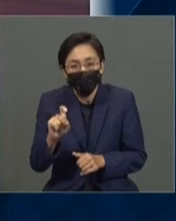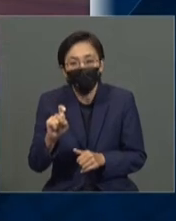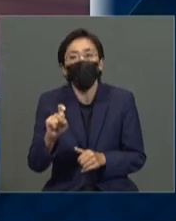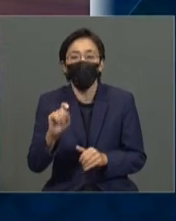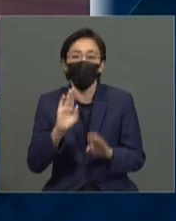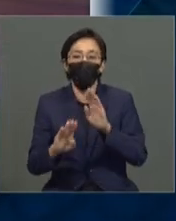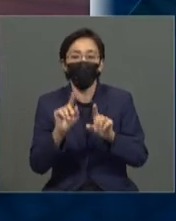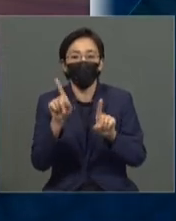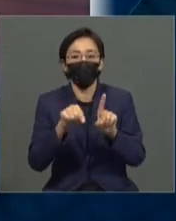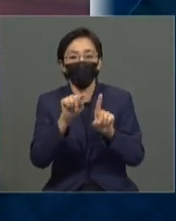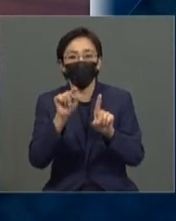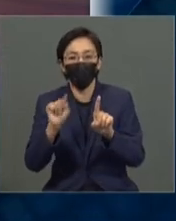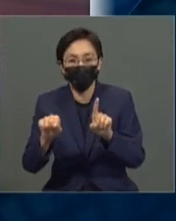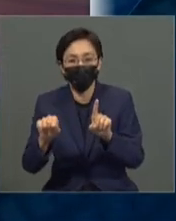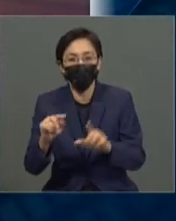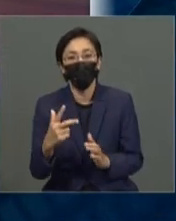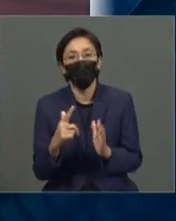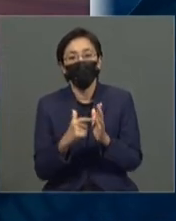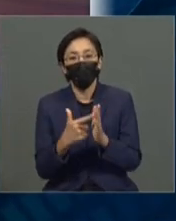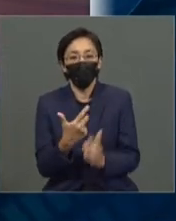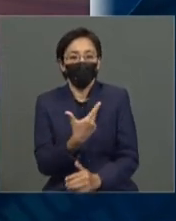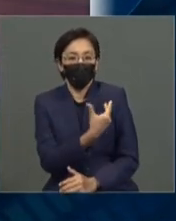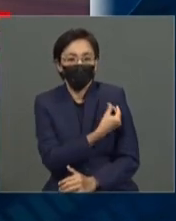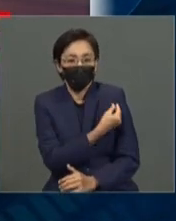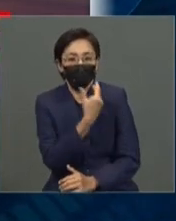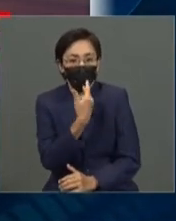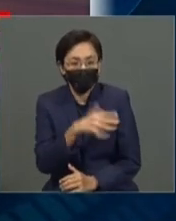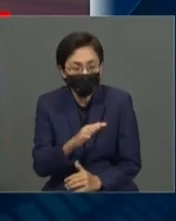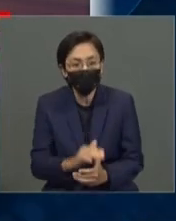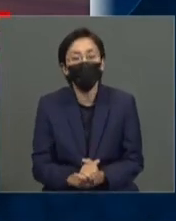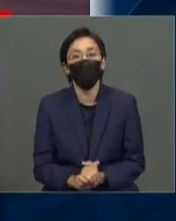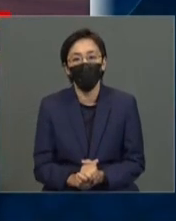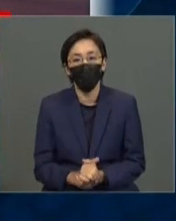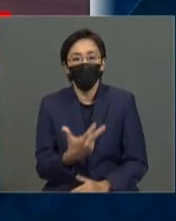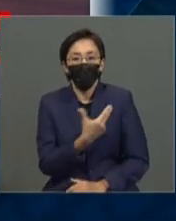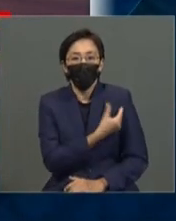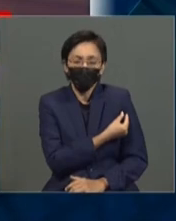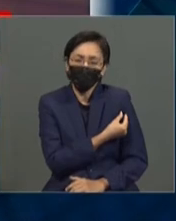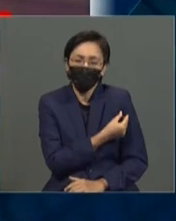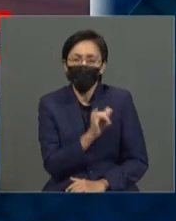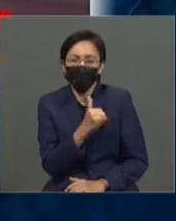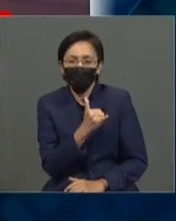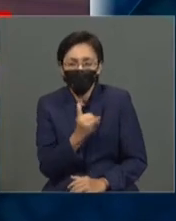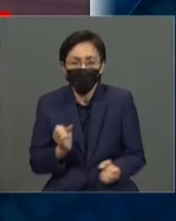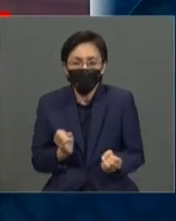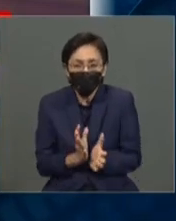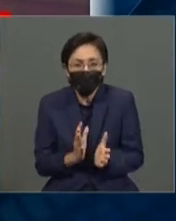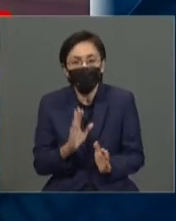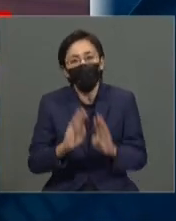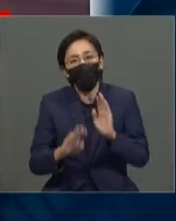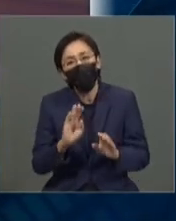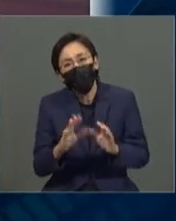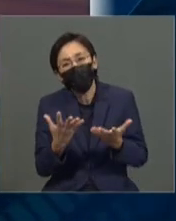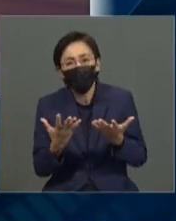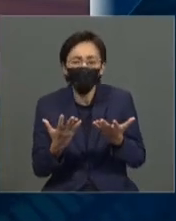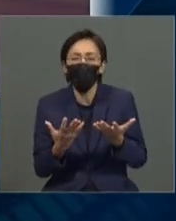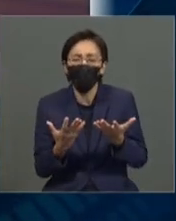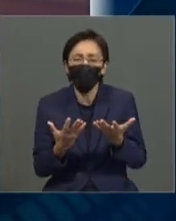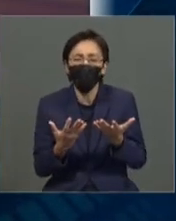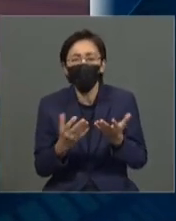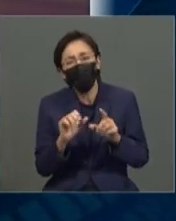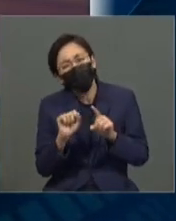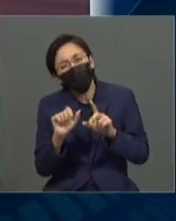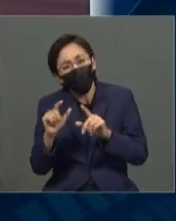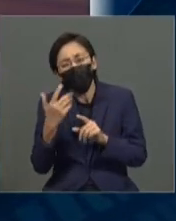กับการฉีดวัคซีนแล้วโอกาสที่จะเกิดอันตรายจากวัคซีนอาจจะเป็น1ในหลายๆแสนถึง1ในล้านความเสี่ย